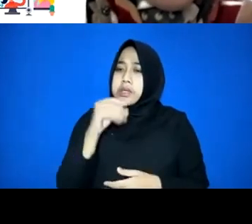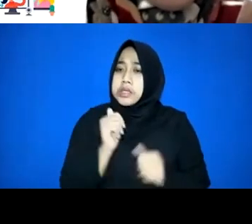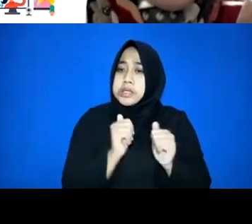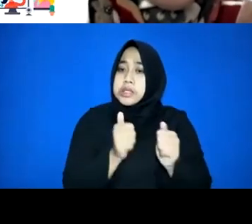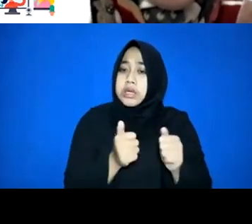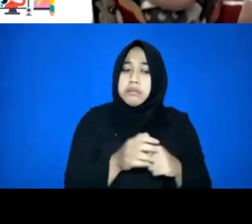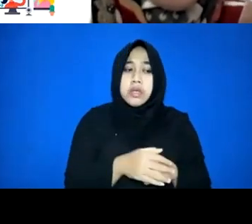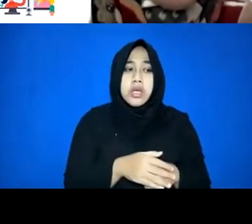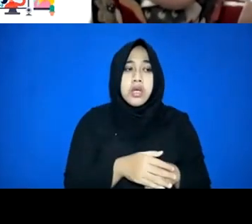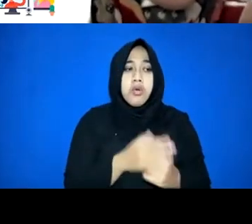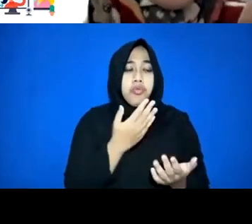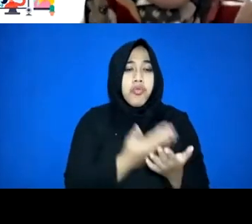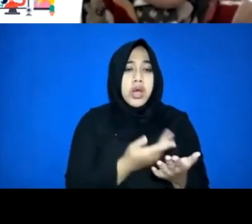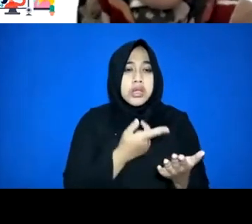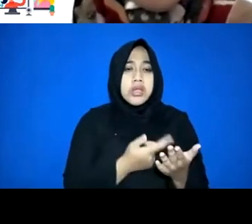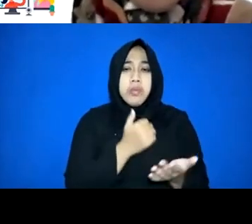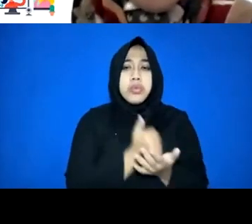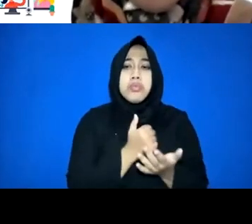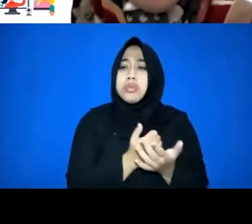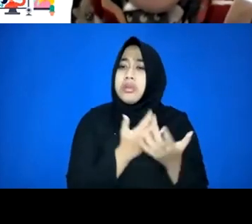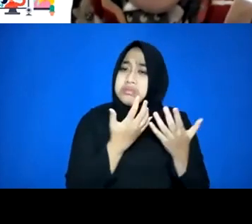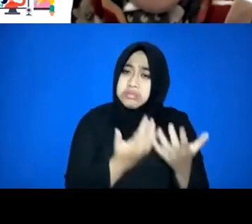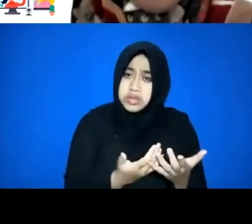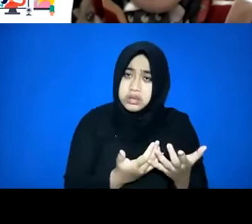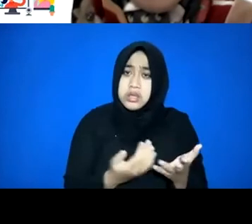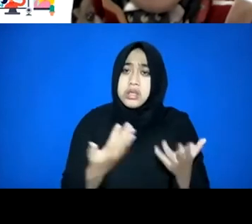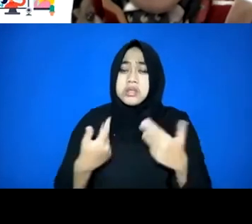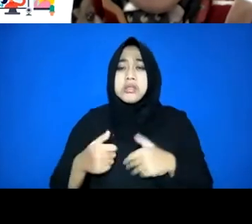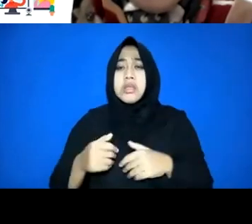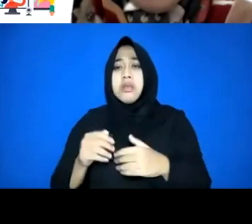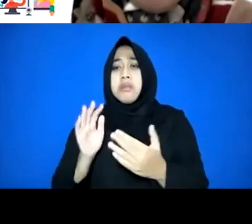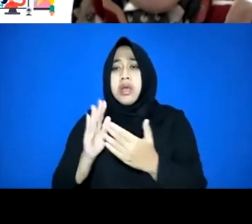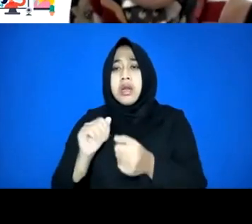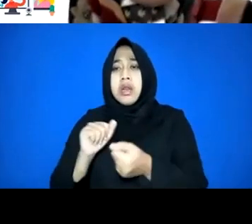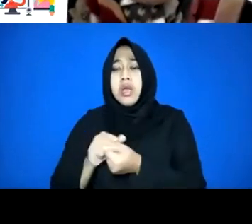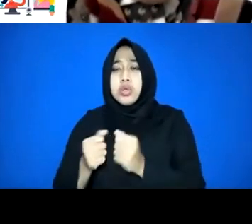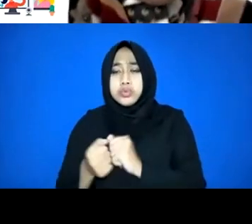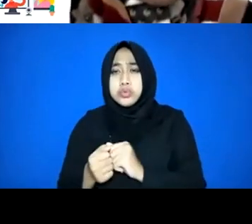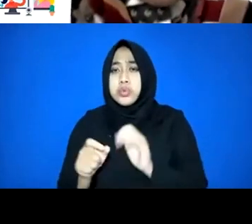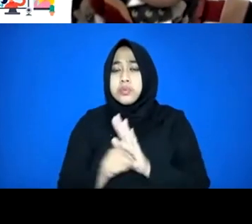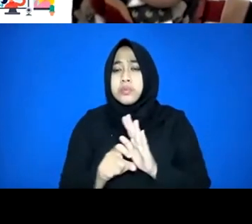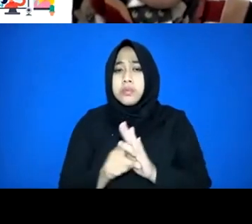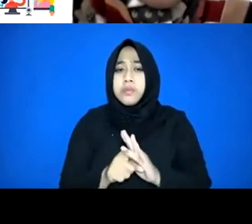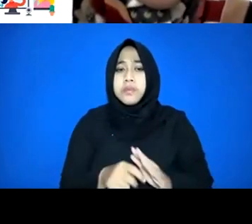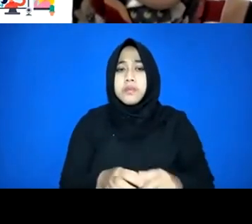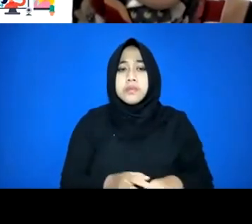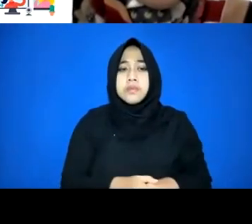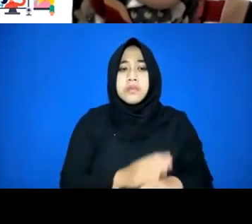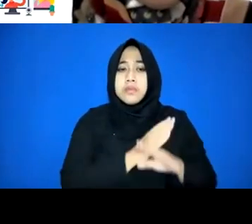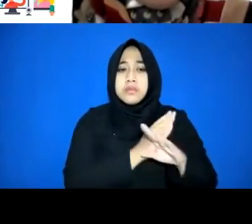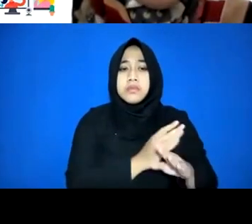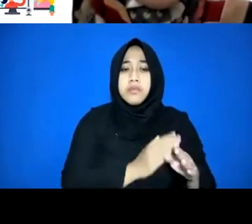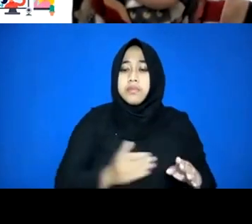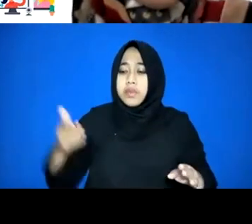meskipun realitasnya betul-betul berat memang. Jadi habis penanganan kasus di misal di Kabupaten Malang, di Lawang, harus terjun lagi